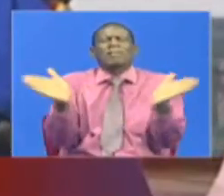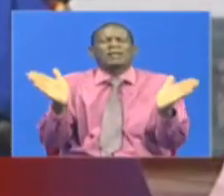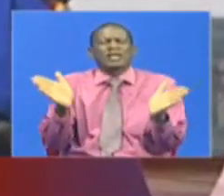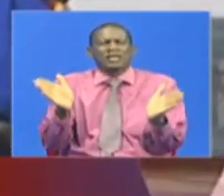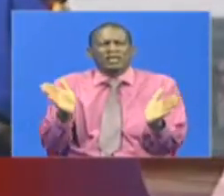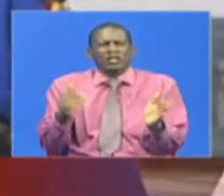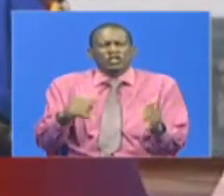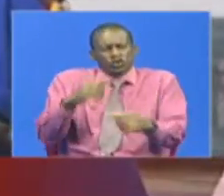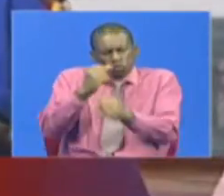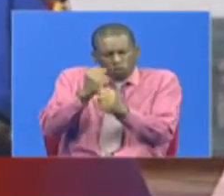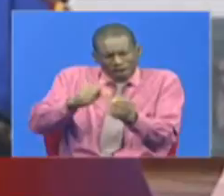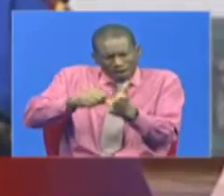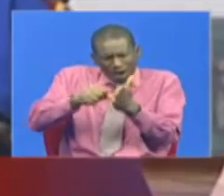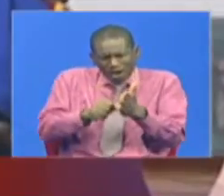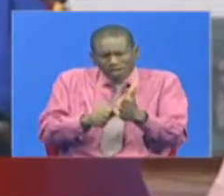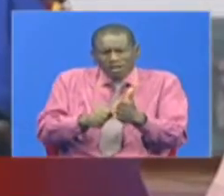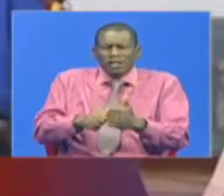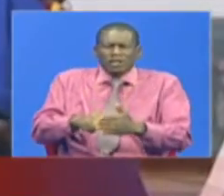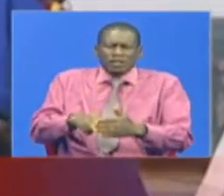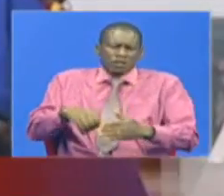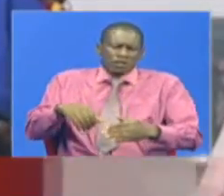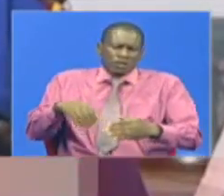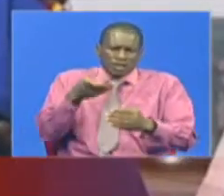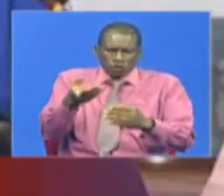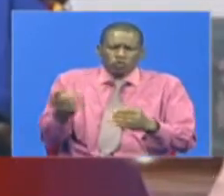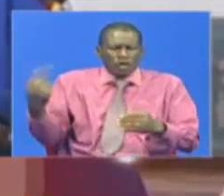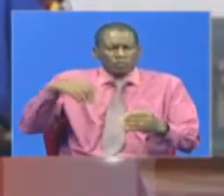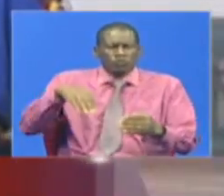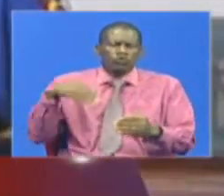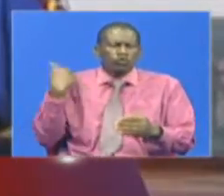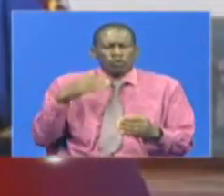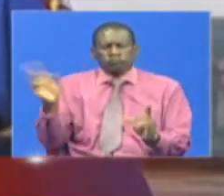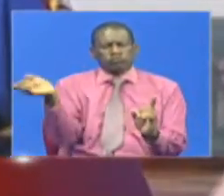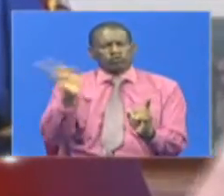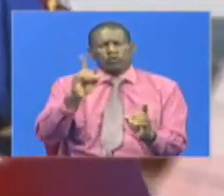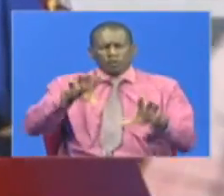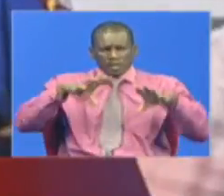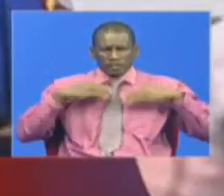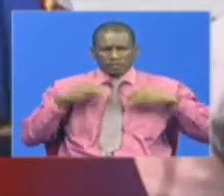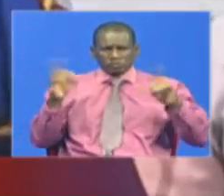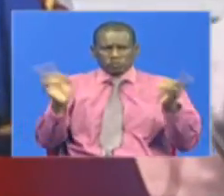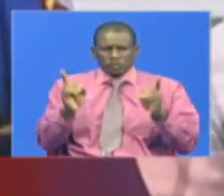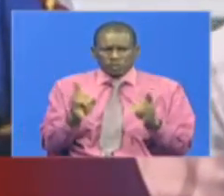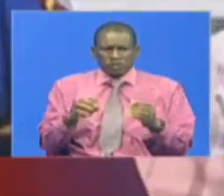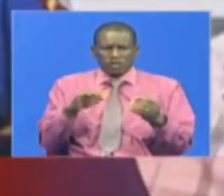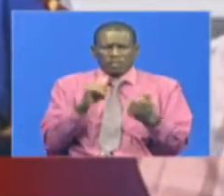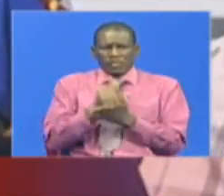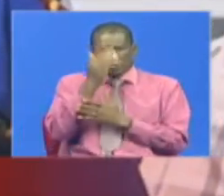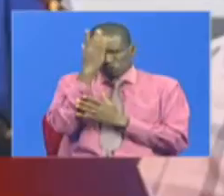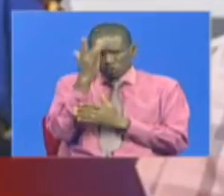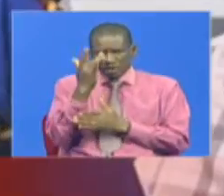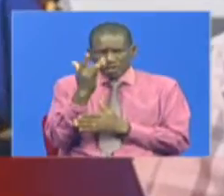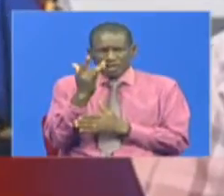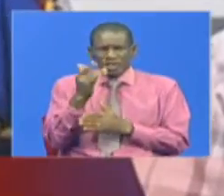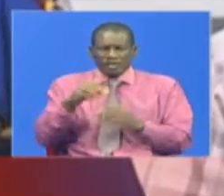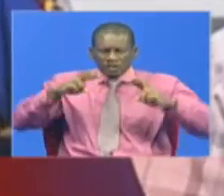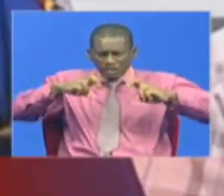wewe unakuja kuwanyang'anya na kuwaibia. Hatutakubali hiyo. The investigation is still going on,